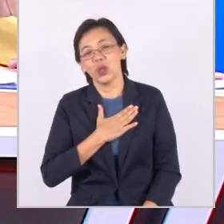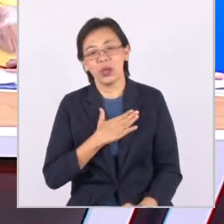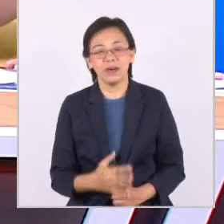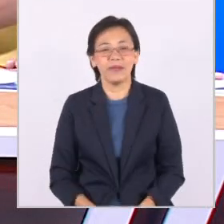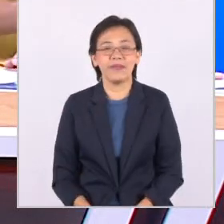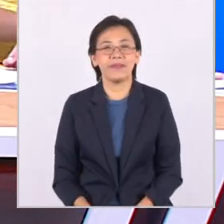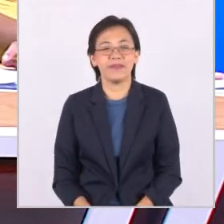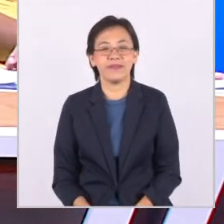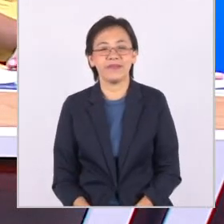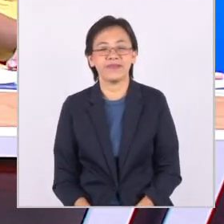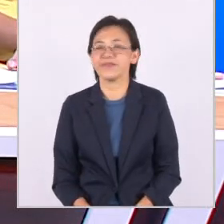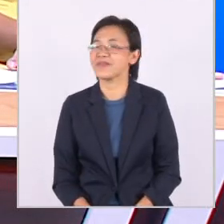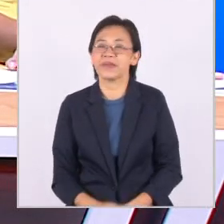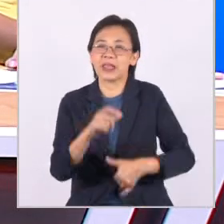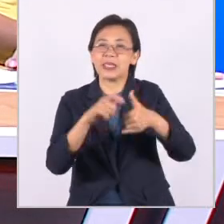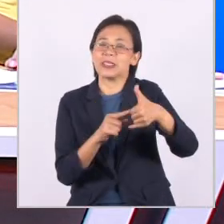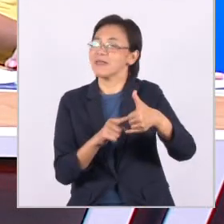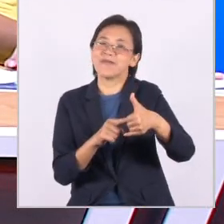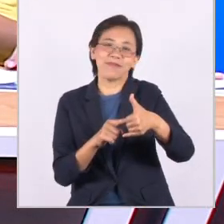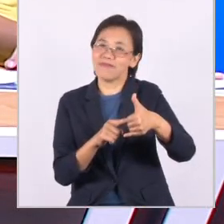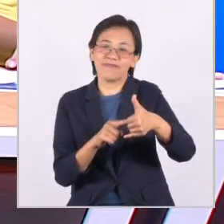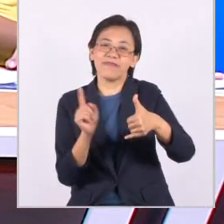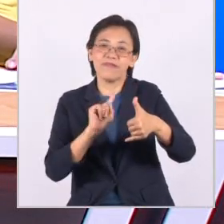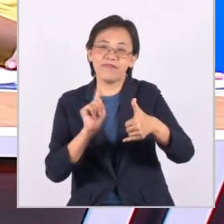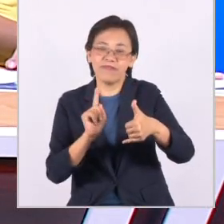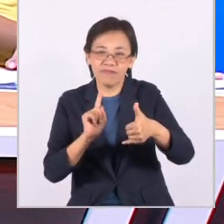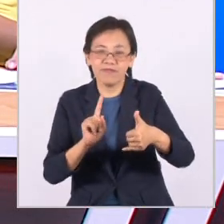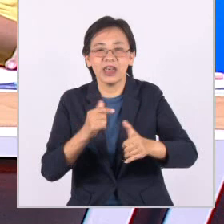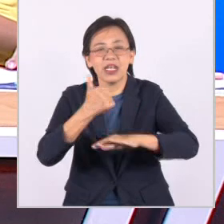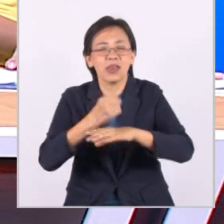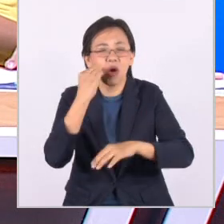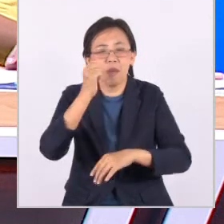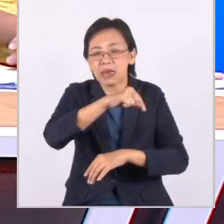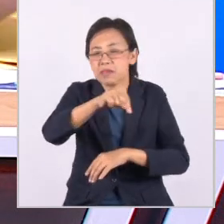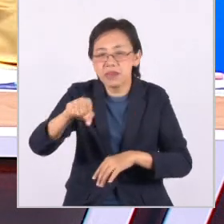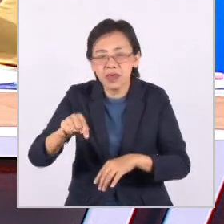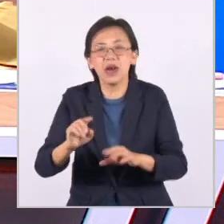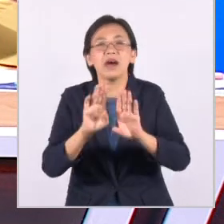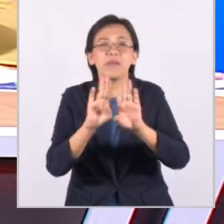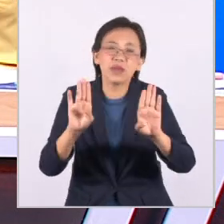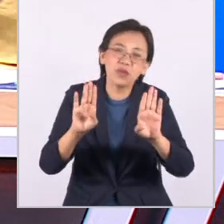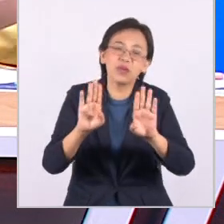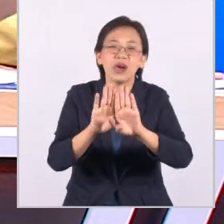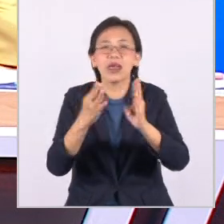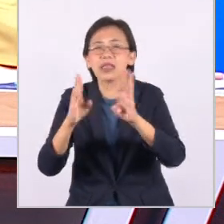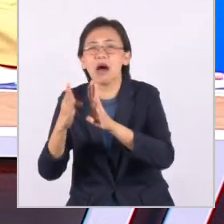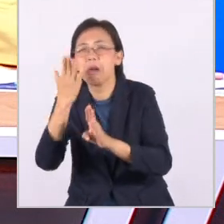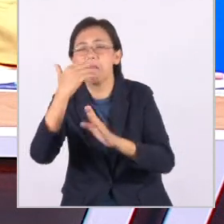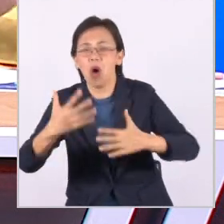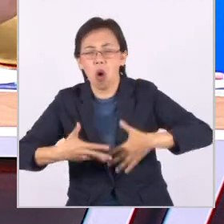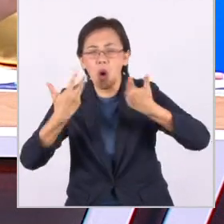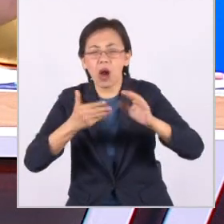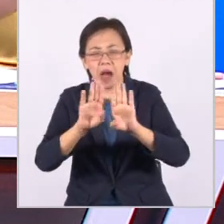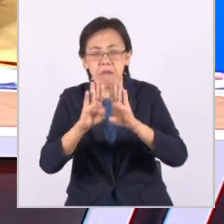นี่ก็จะว่าแสบเหมือนกันคุณผู้ชมคะเกิดจากความที่เจ้าของบ้านหลายบ้านเนี่ยเขาก็เปิดประตูหน้าต่างทิ้งไว้ช่วงนี้อากาศมันร้อนนะอยากจะเปิดระบายอาก